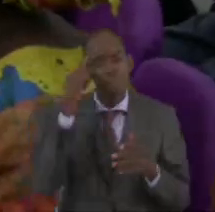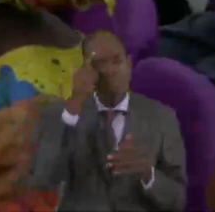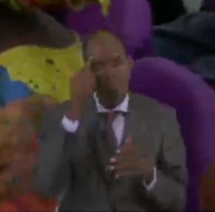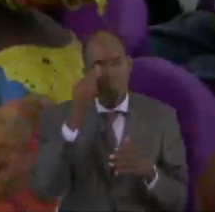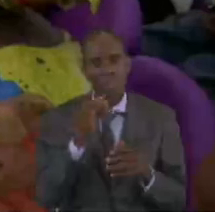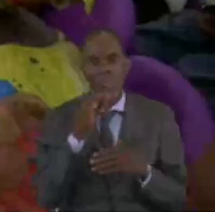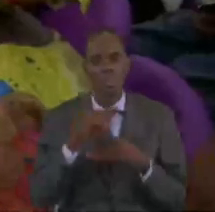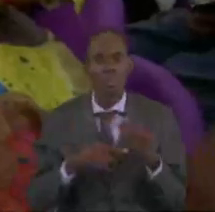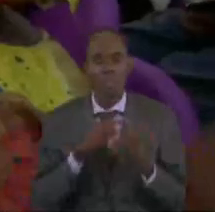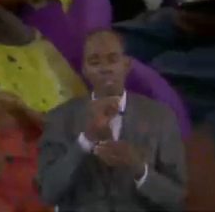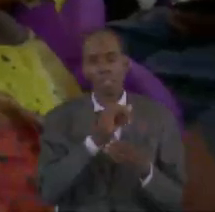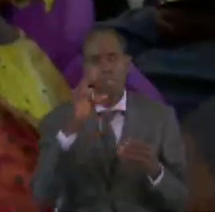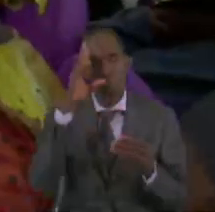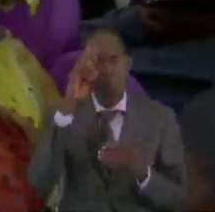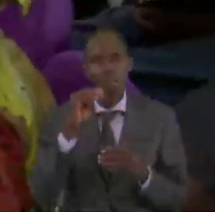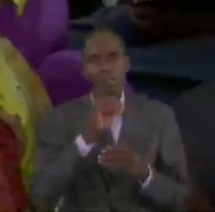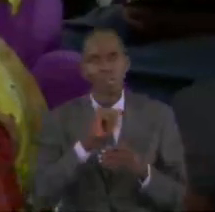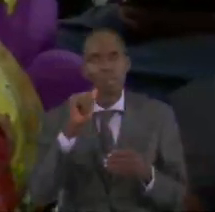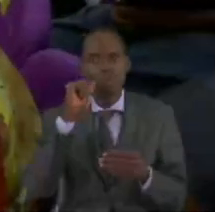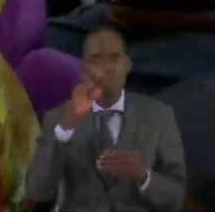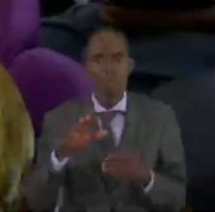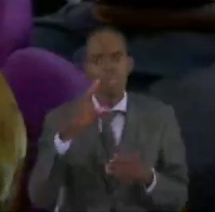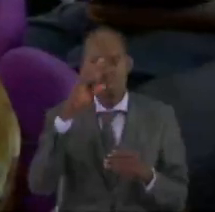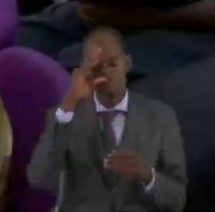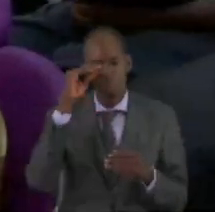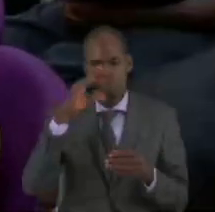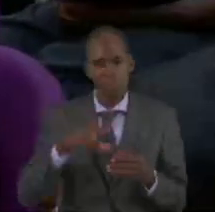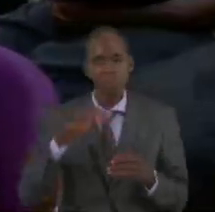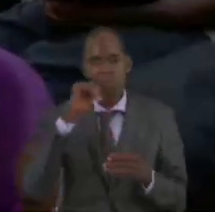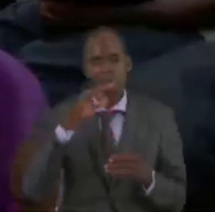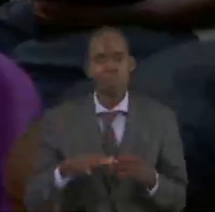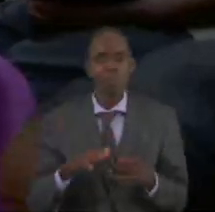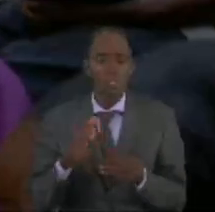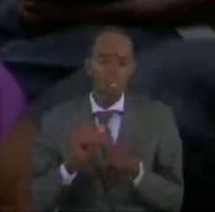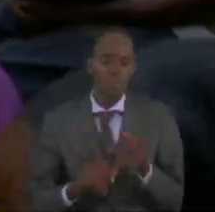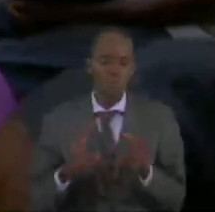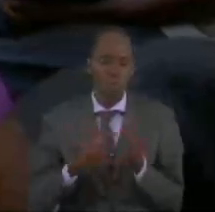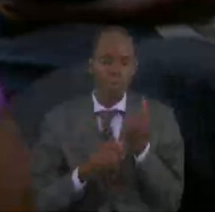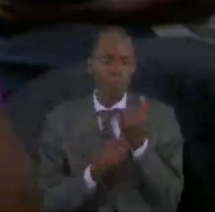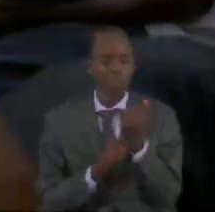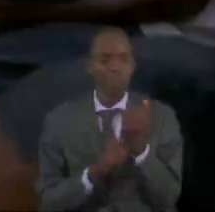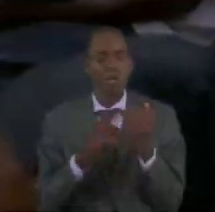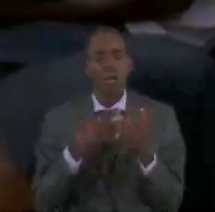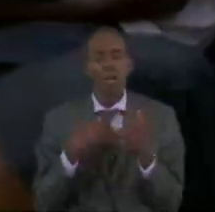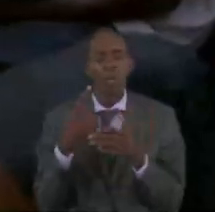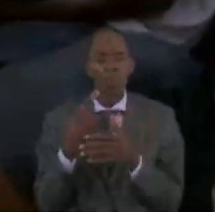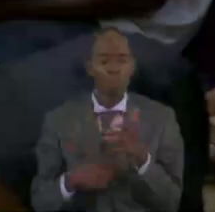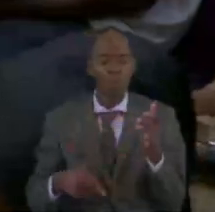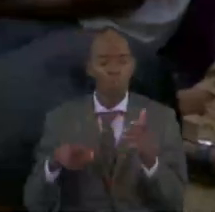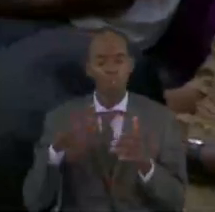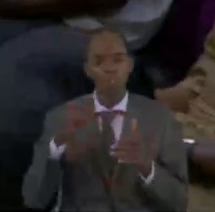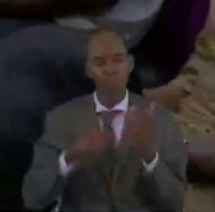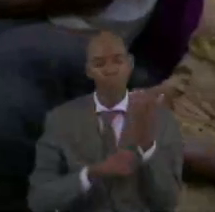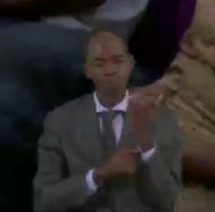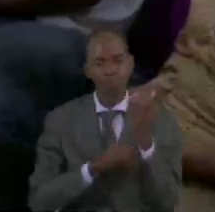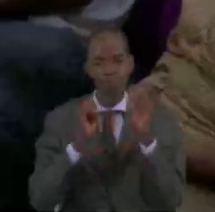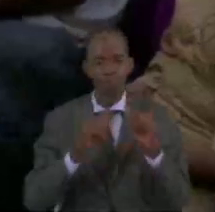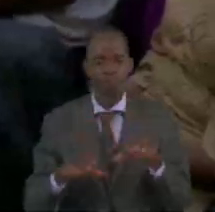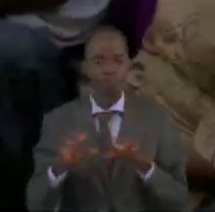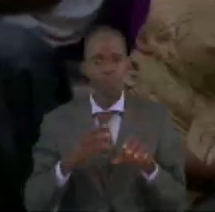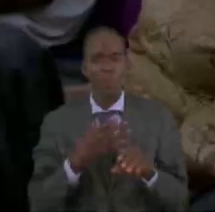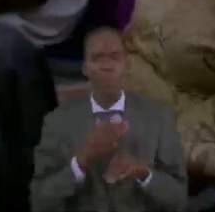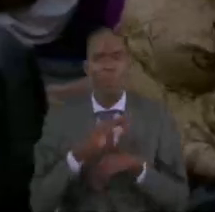c'est au sujet d'un homme, d'une femme, les hommes et les femmes, les hommes, le genre humain, la chair. Qu'est-ce